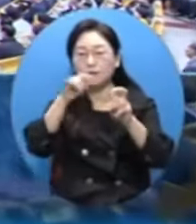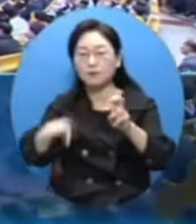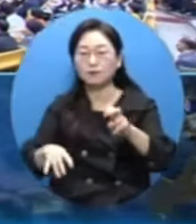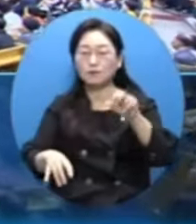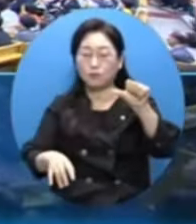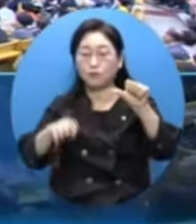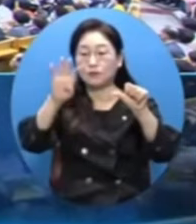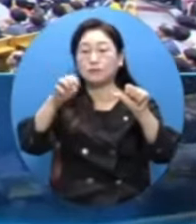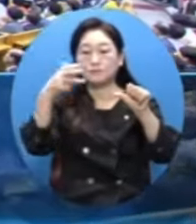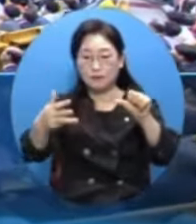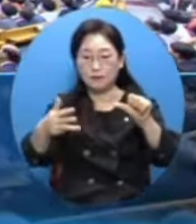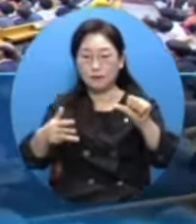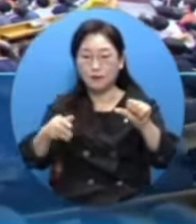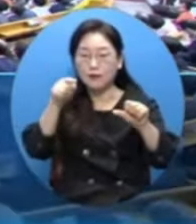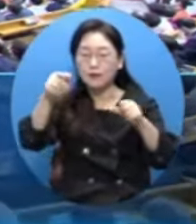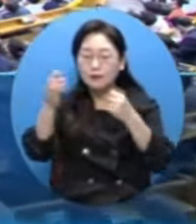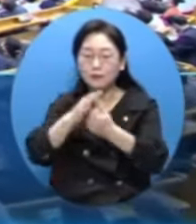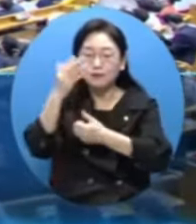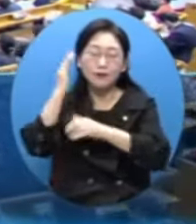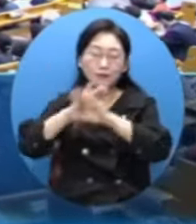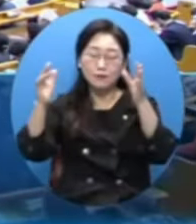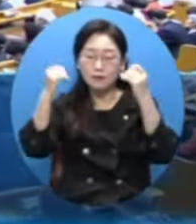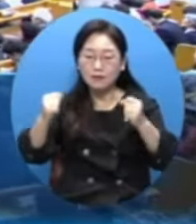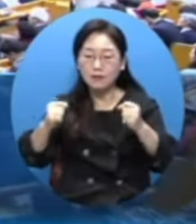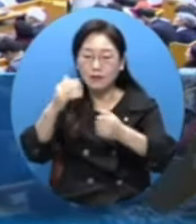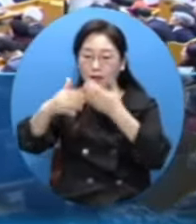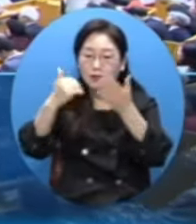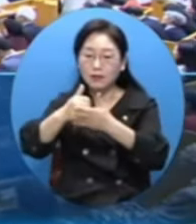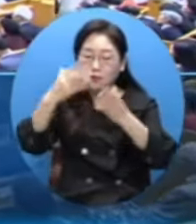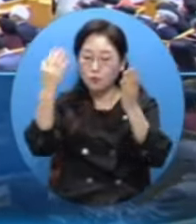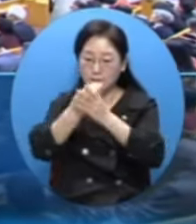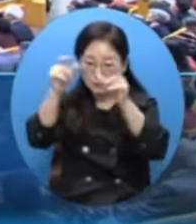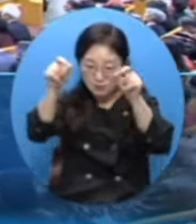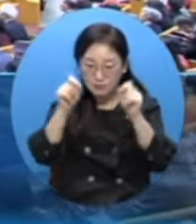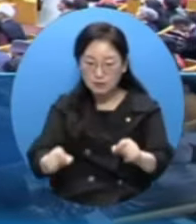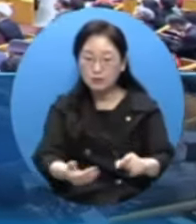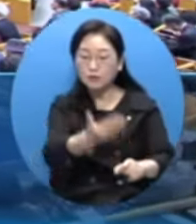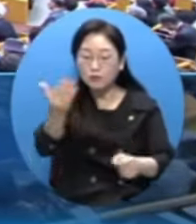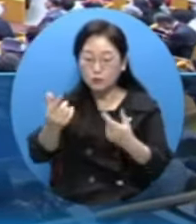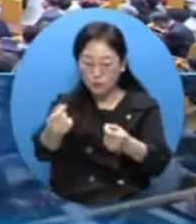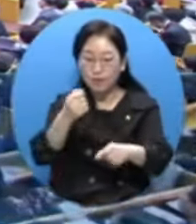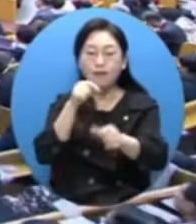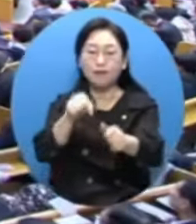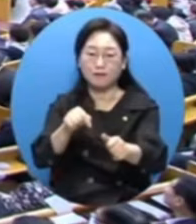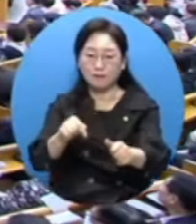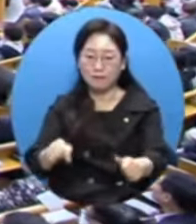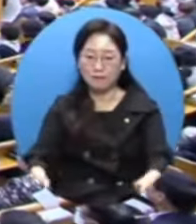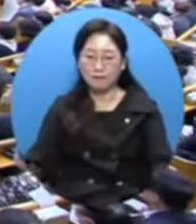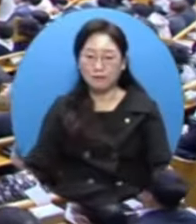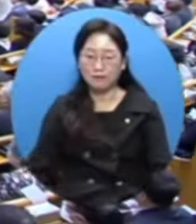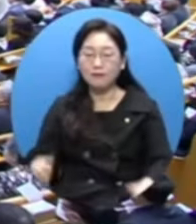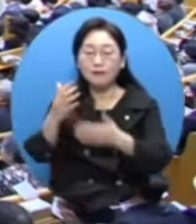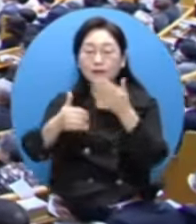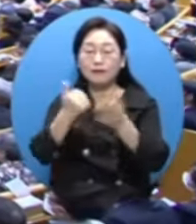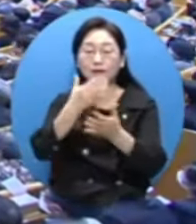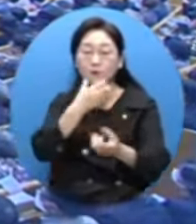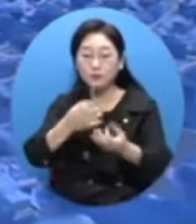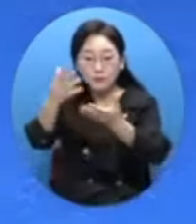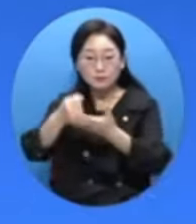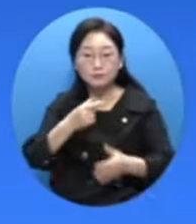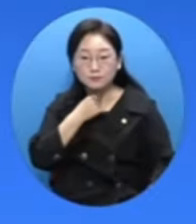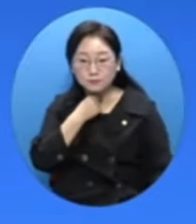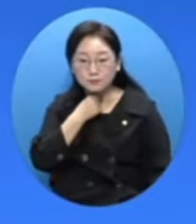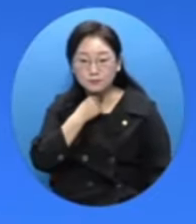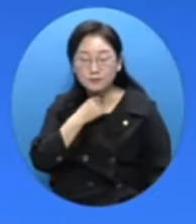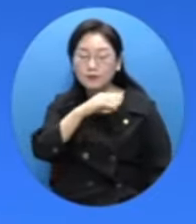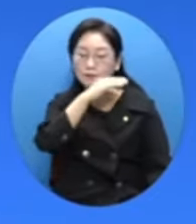48절에 그러므로 하늘에 계신 너희 아버지의 온전하신 것 같이 너희도 온전하라. 하나님의 축복을 받으려면 하나님 앞에 바로 서야